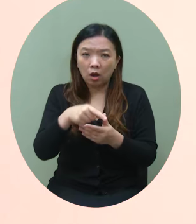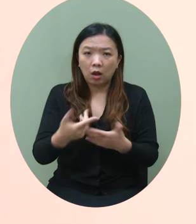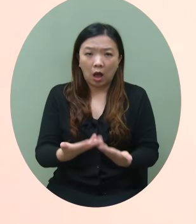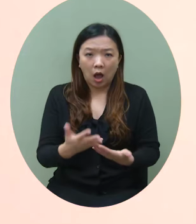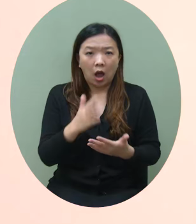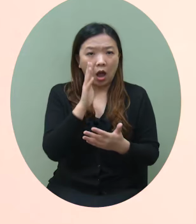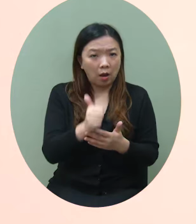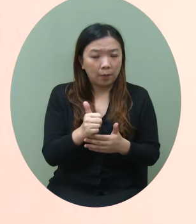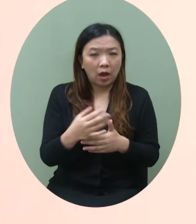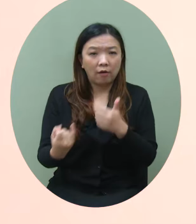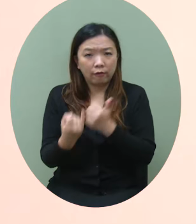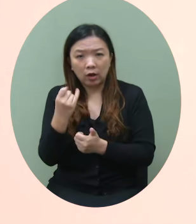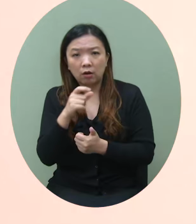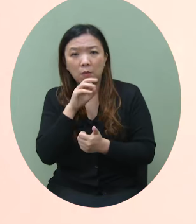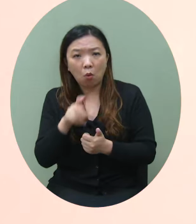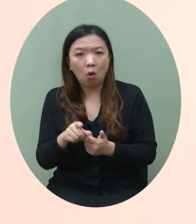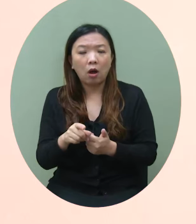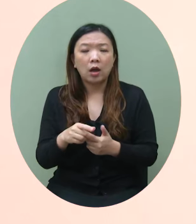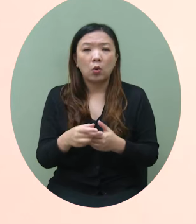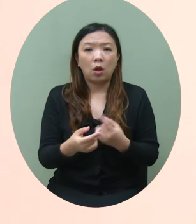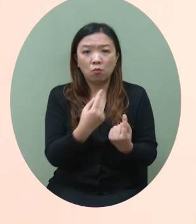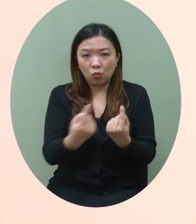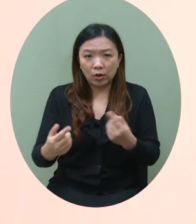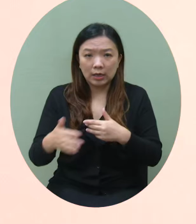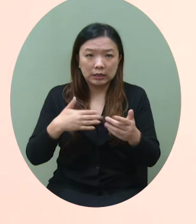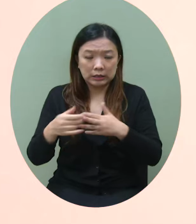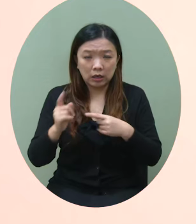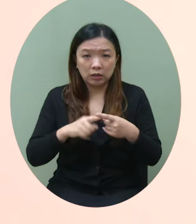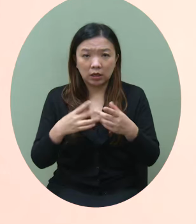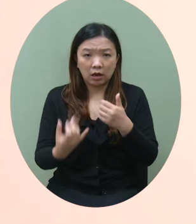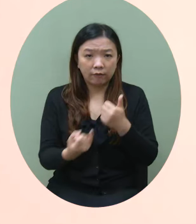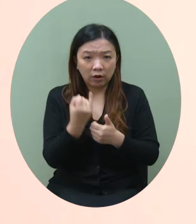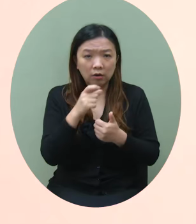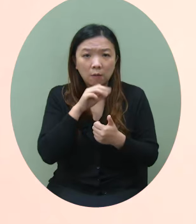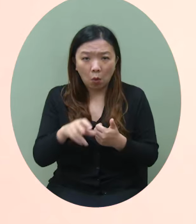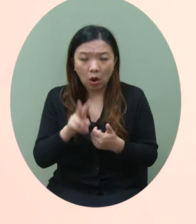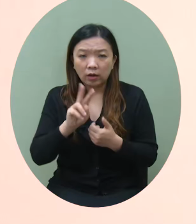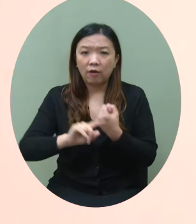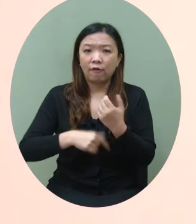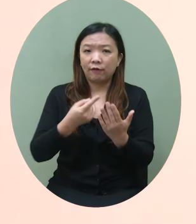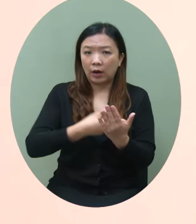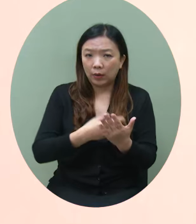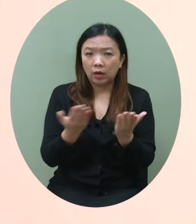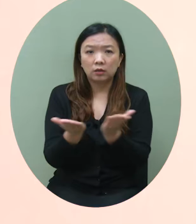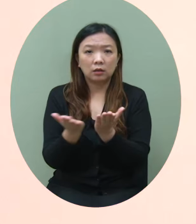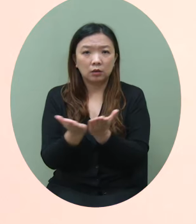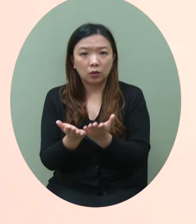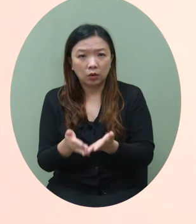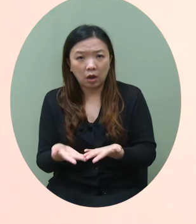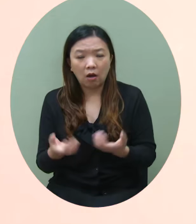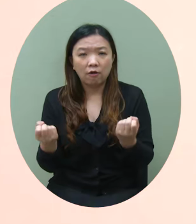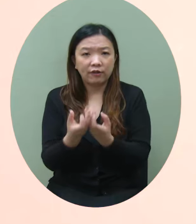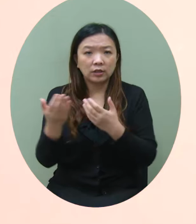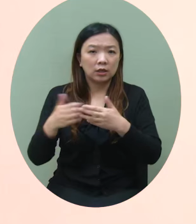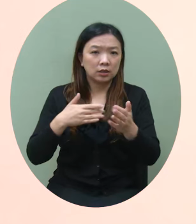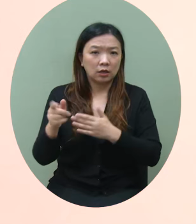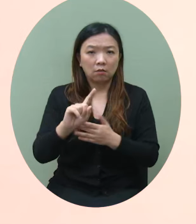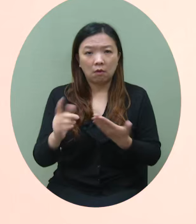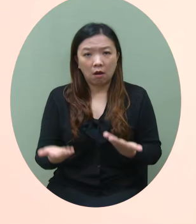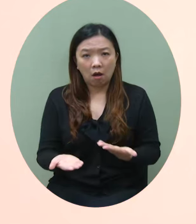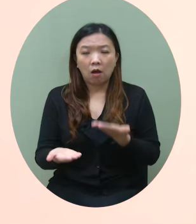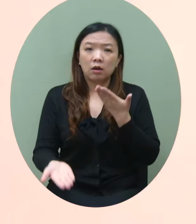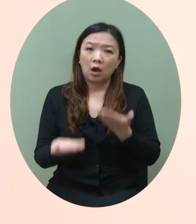因為每個事情是否合法除了看法律還要看證據還要看究竟發生了什麼事甚